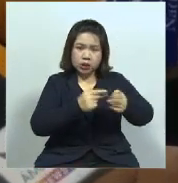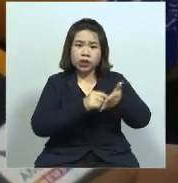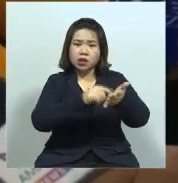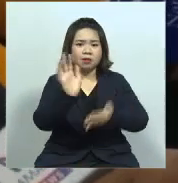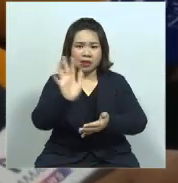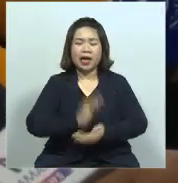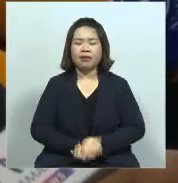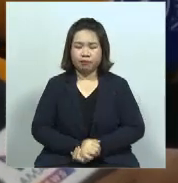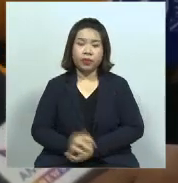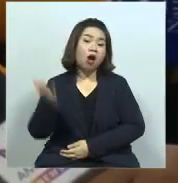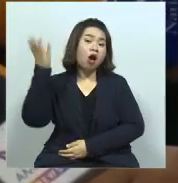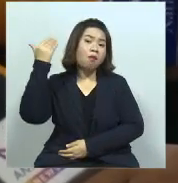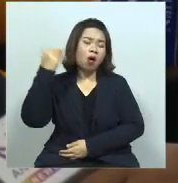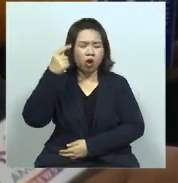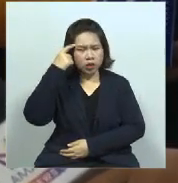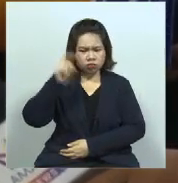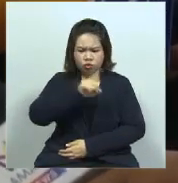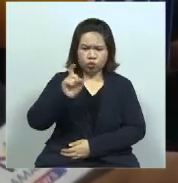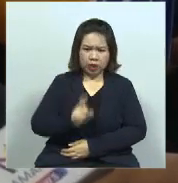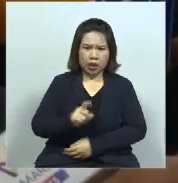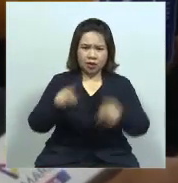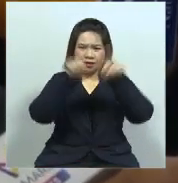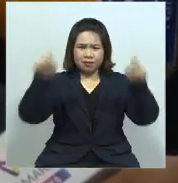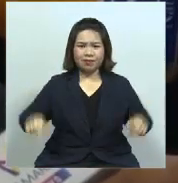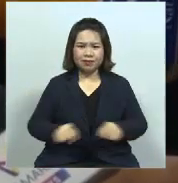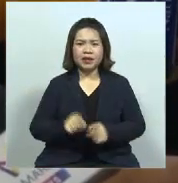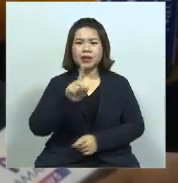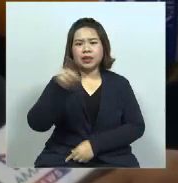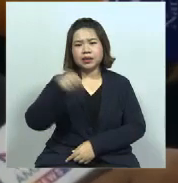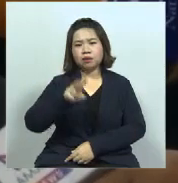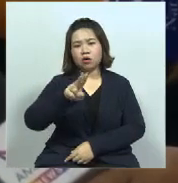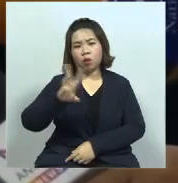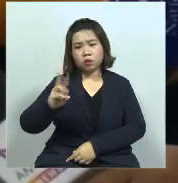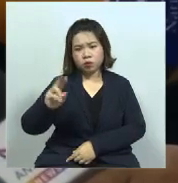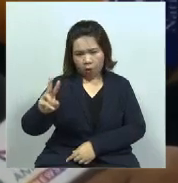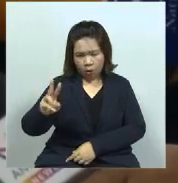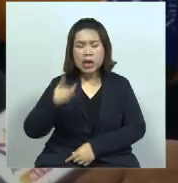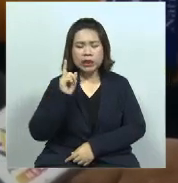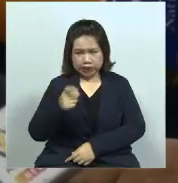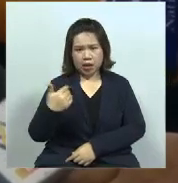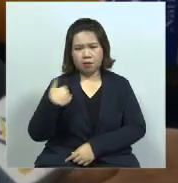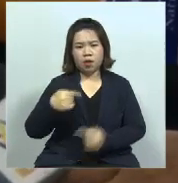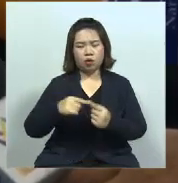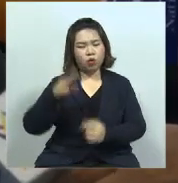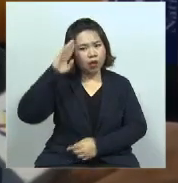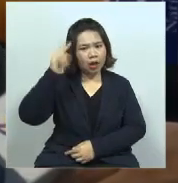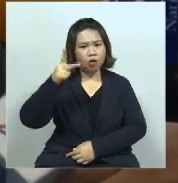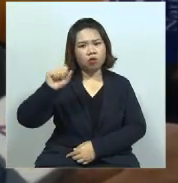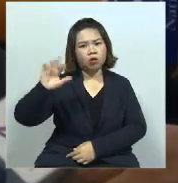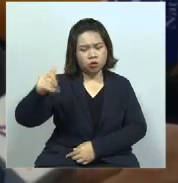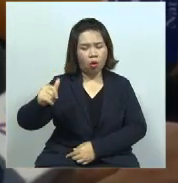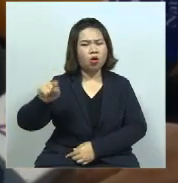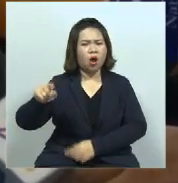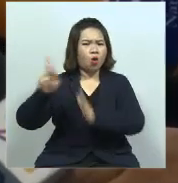คำสั่งก่อนหน้านี้นะครับที่หลายคนตั้งคำถามนะครับก็คือคำสั่งที่1ทับ2562ยืนยันว่าเป็นคำสั่งของคสช.ไม่ใช่กฎหม